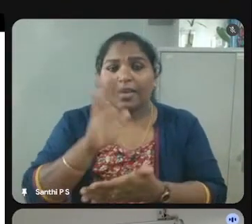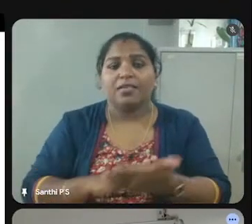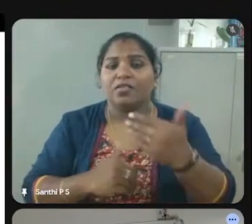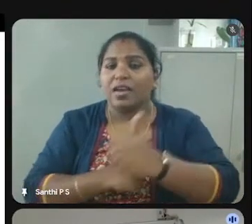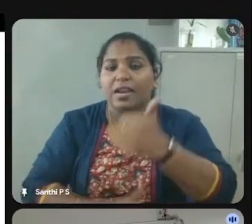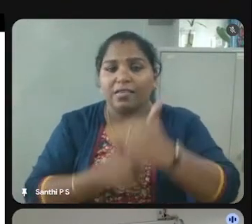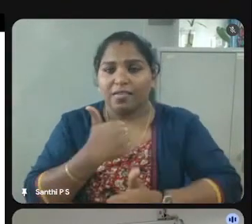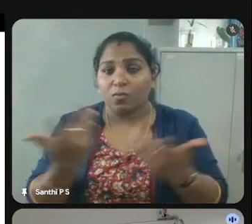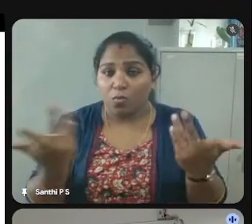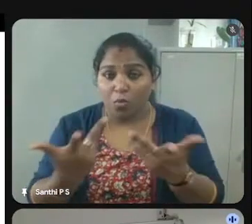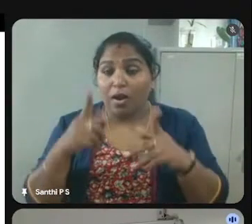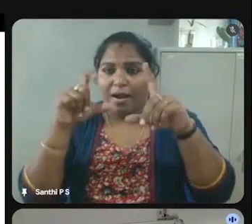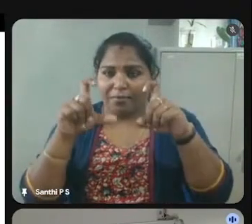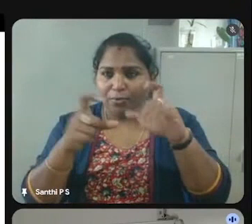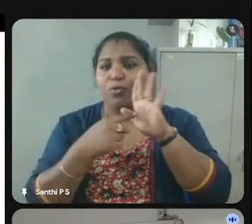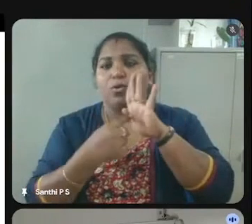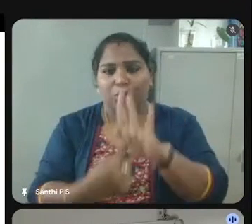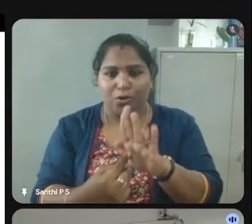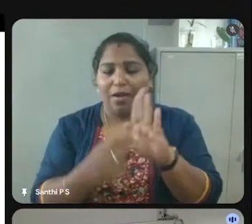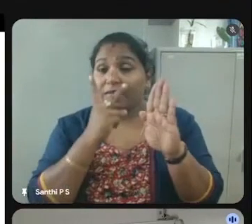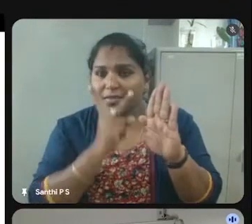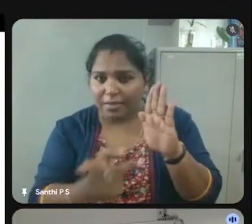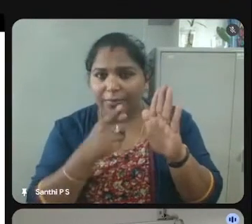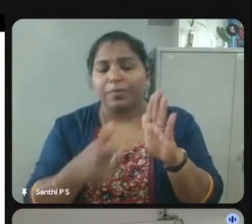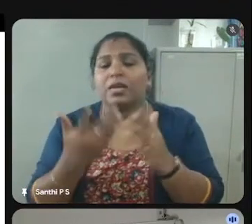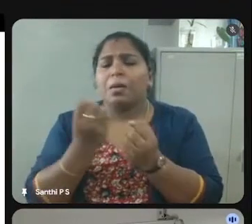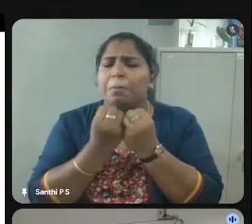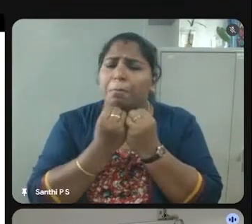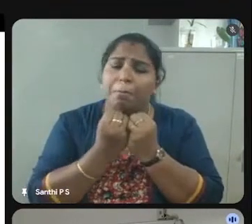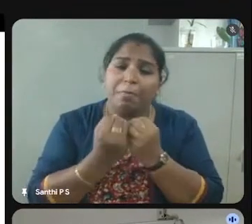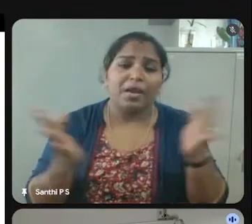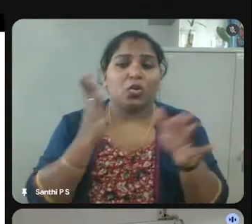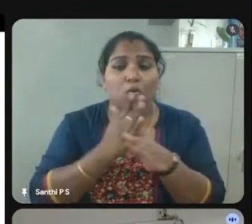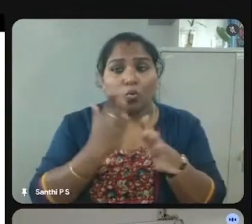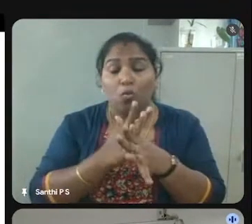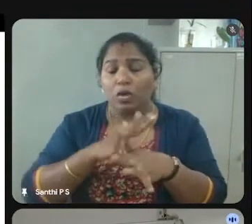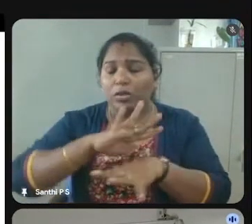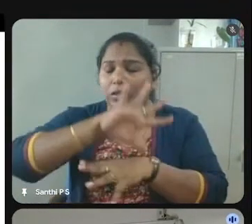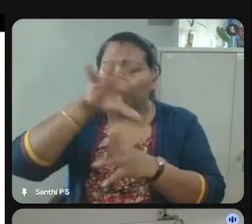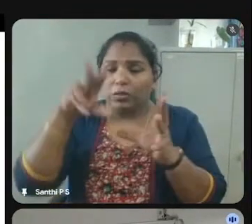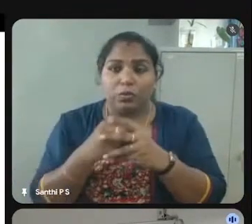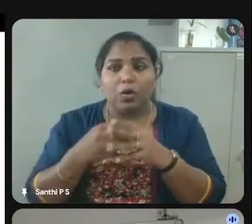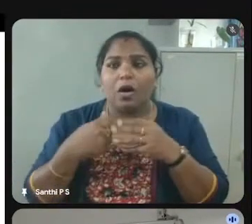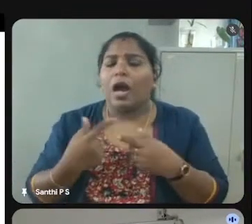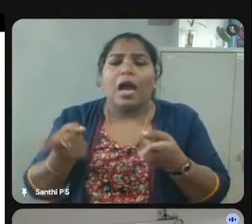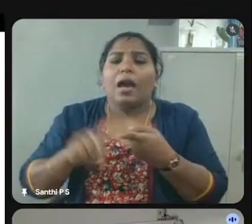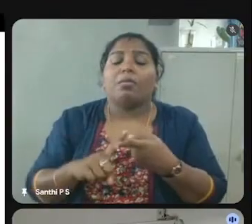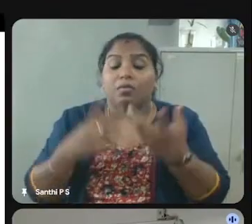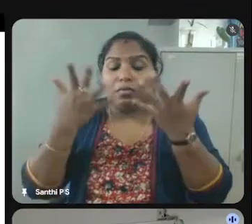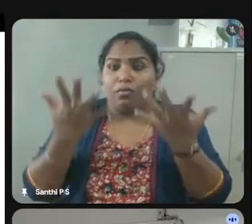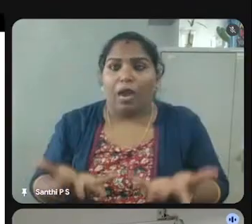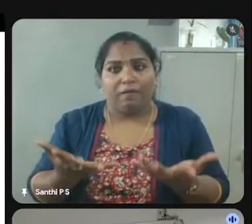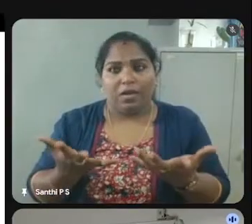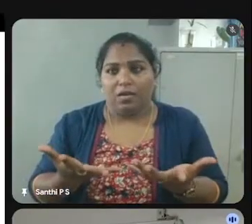നമുക്ക് ഇങ്ങനത്തെ ഉള്ള കാര്യങ്ങൾ വരുമ്പോൾ നമുക്കത് ബാലൻസ് ചെയ്യാൻ പറ്റുന്നില്ല എന്നുള്ളൊരു സിറ്റുവേഷൻ വരുമ്പോൾ നമുക്ക് ഒരു സഹായം ചോദിക്കാം.